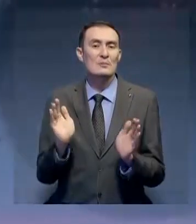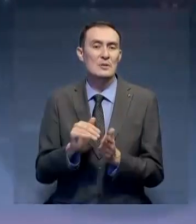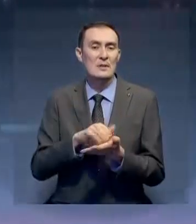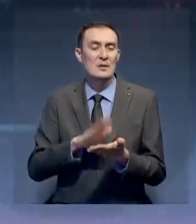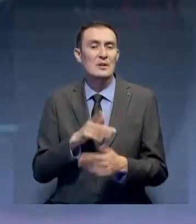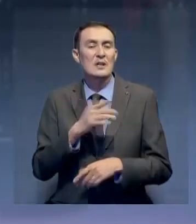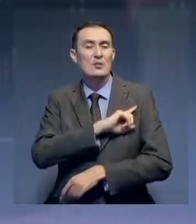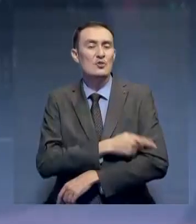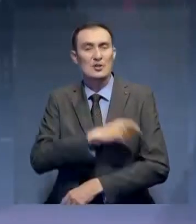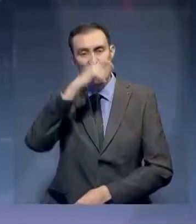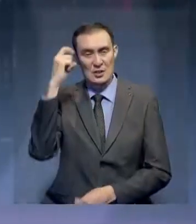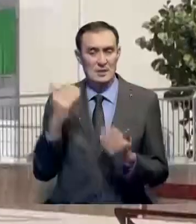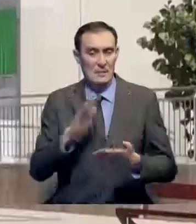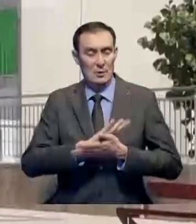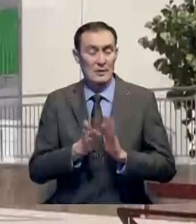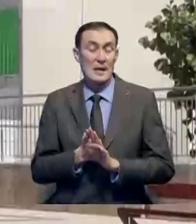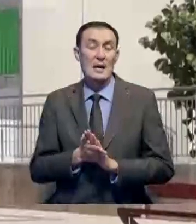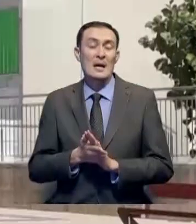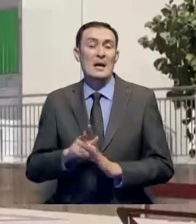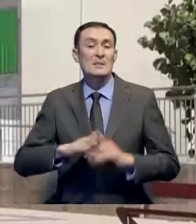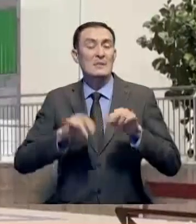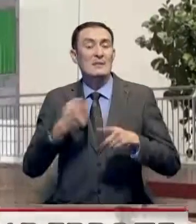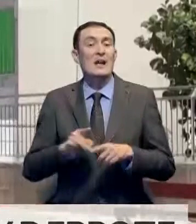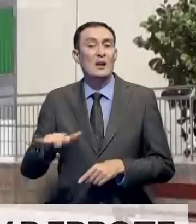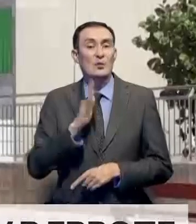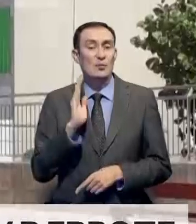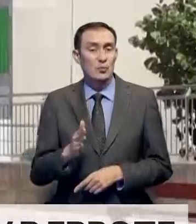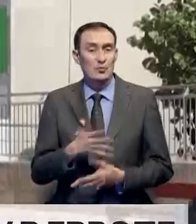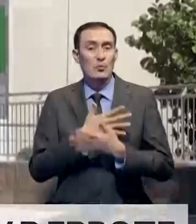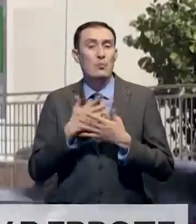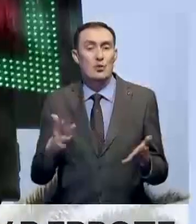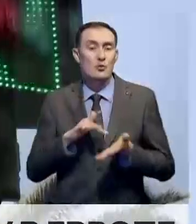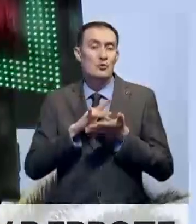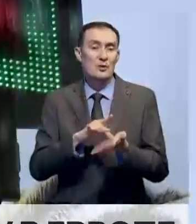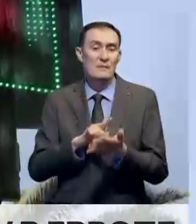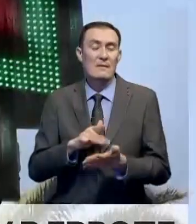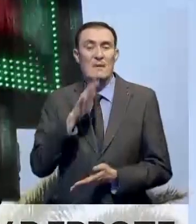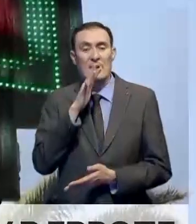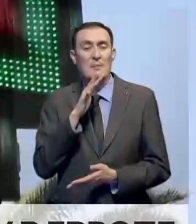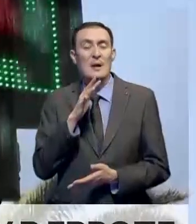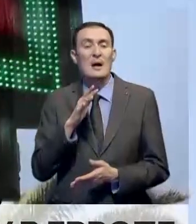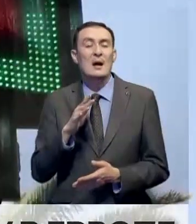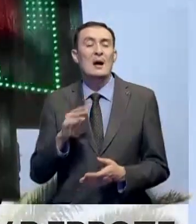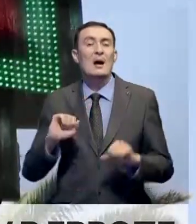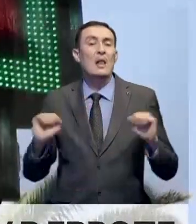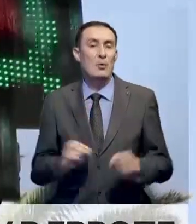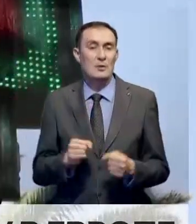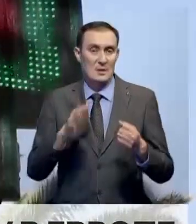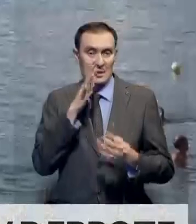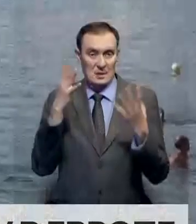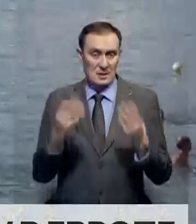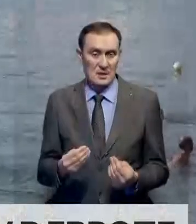регистрируют аномальные температуры. По прогнозам экспертов, эти районы будут принимать больше путешественников во время прохладных